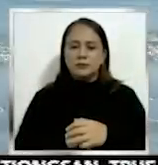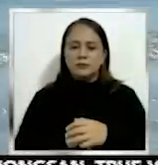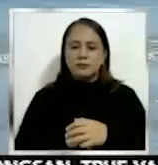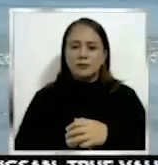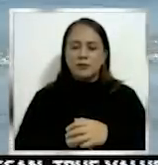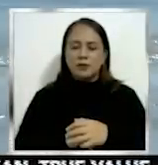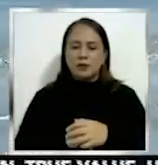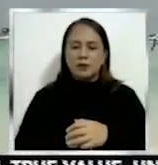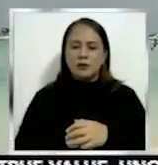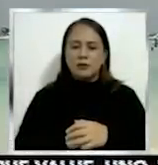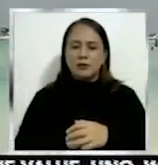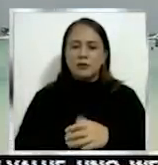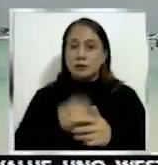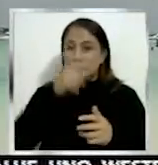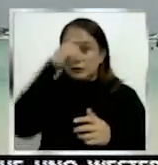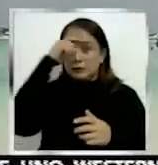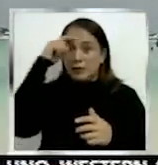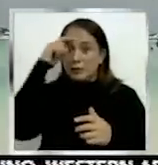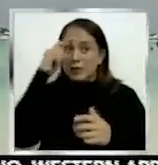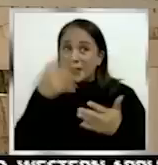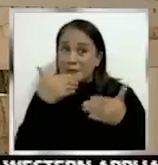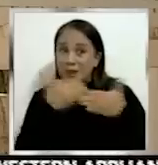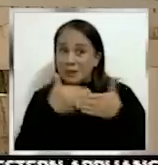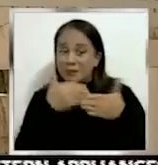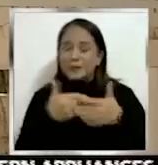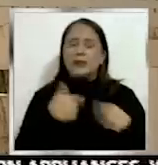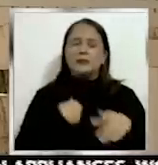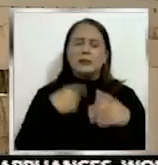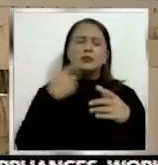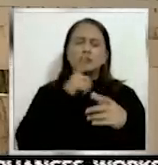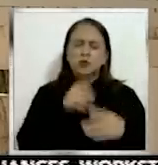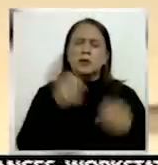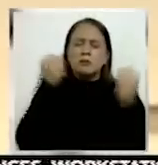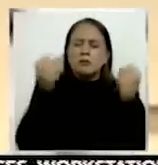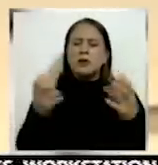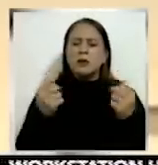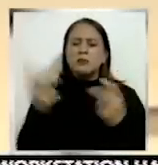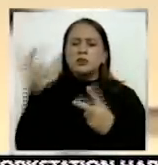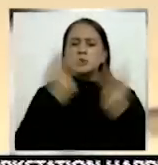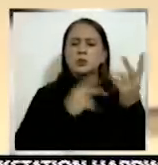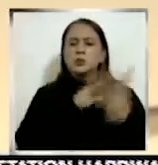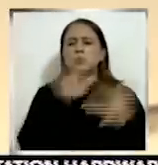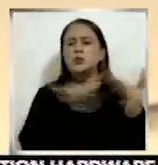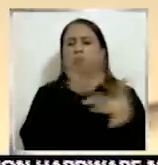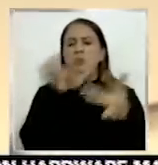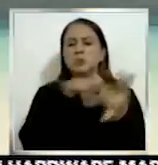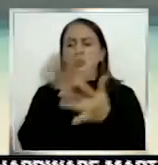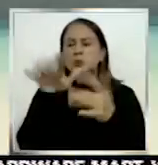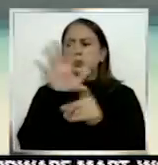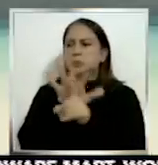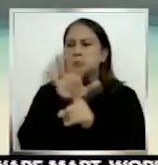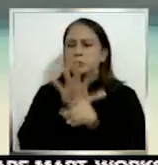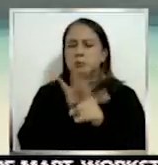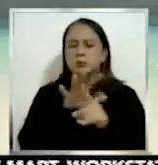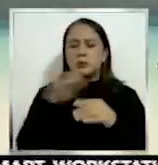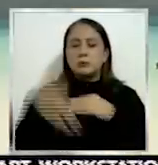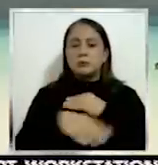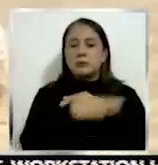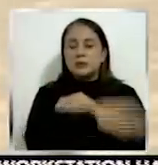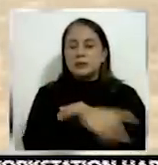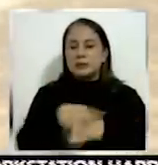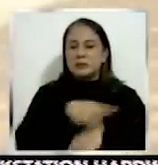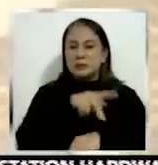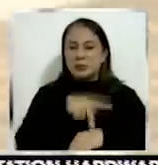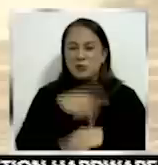Summer is waving, kaya tiyak marami na namang mamamasyal sa mga sikat na beach sa bansa. Lalo't painit na ng